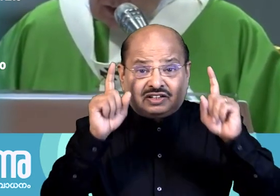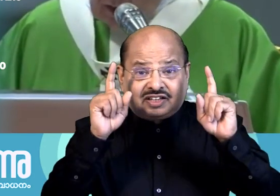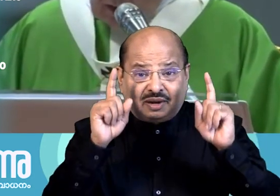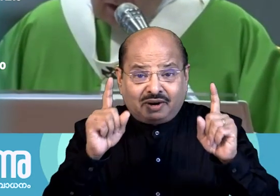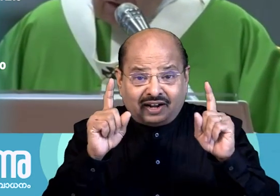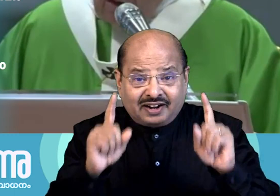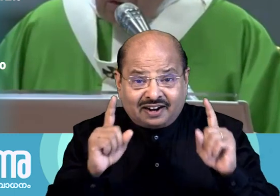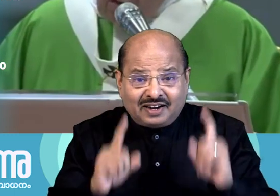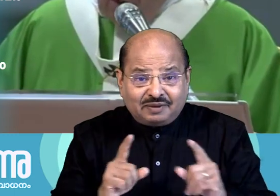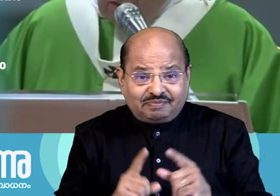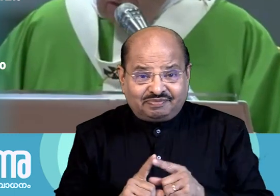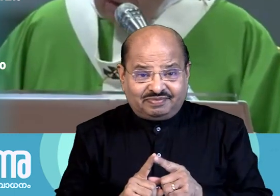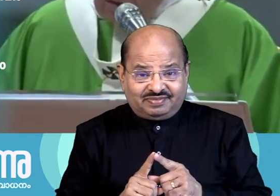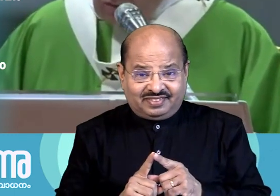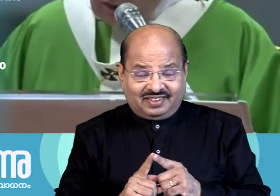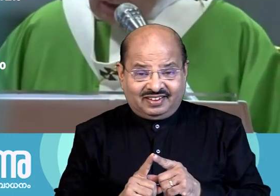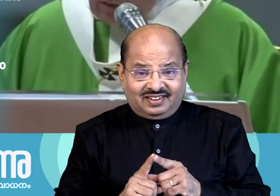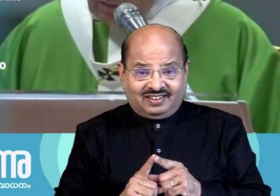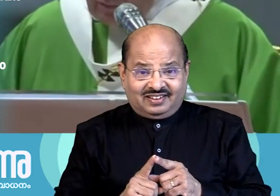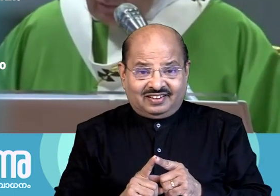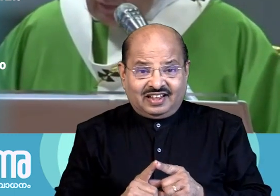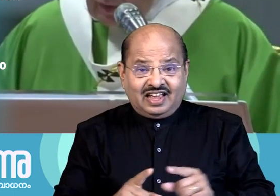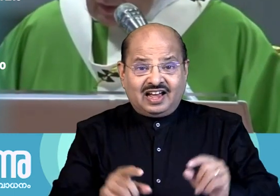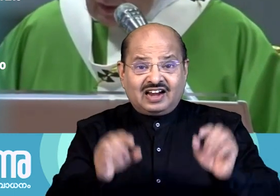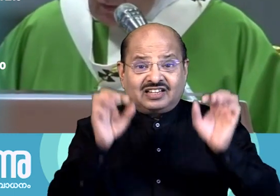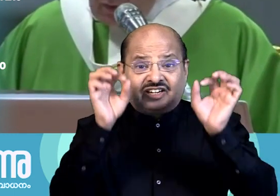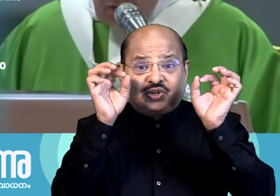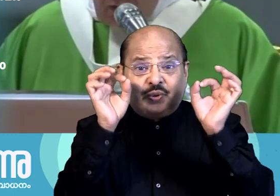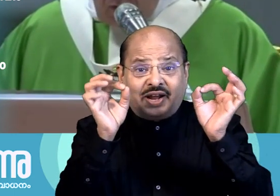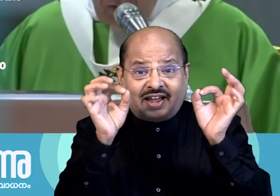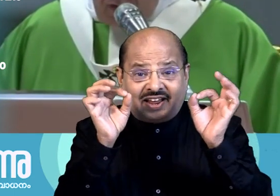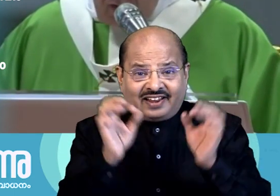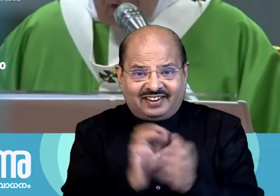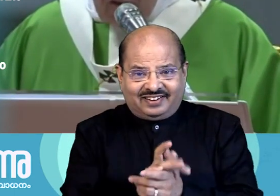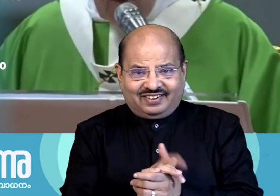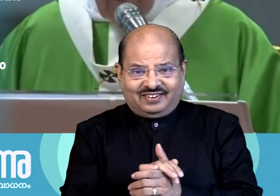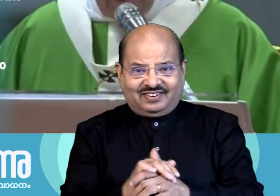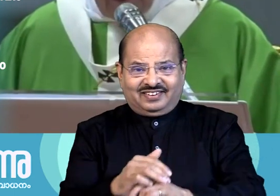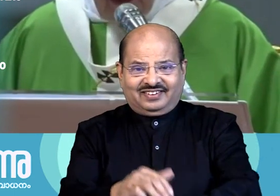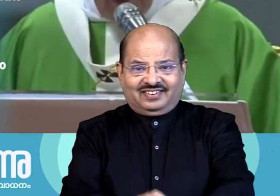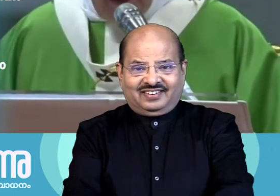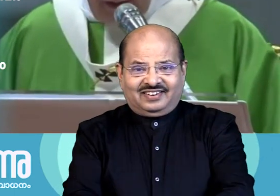അതിൻ്റെ വർത്തമാനകാലം. They are the today.